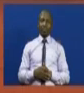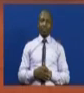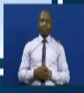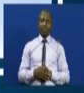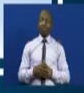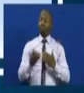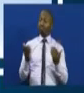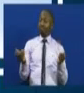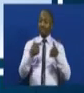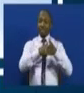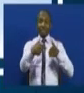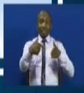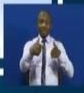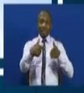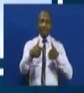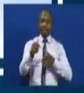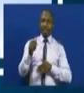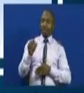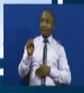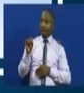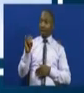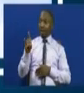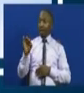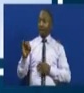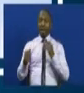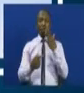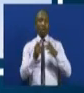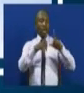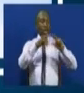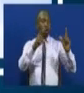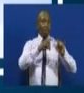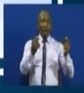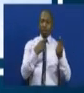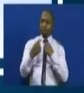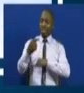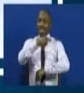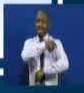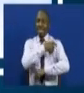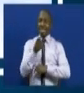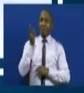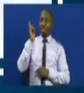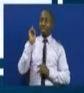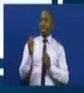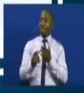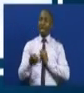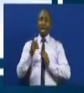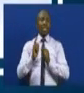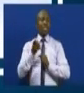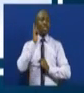Kwa majina naitwa Bilal Said Mkeha, natokea Muyama Kigoma. Nizungumzie kidogo tiba asili, kumbe ina historia ndefu sana kwa